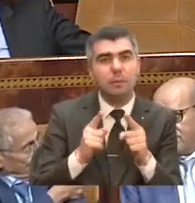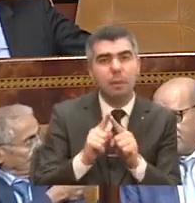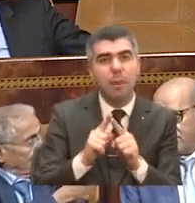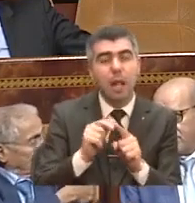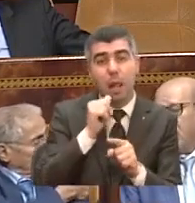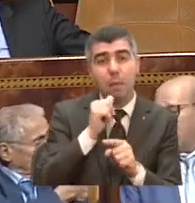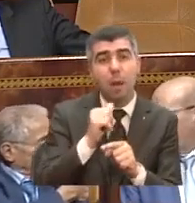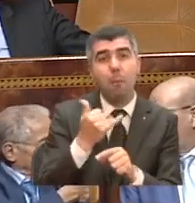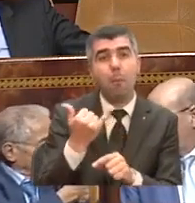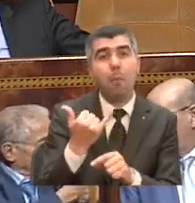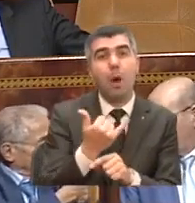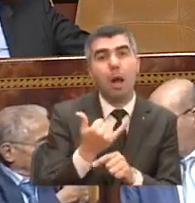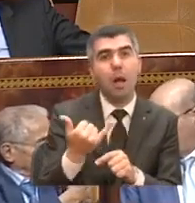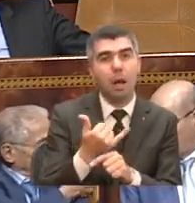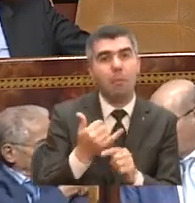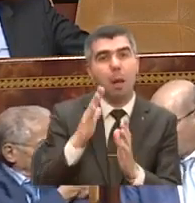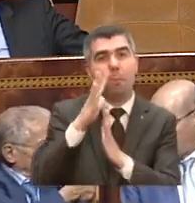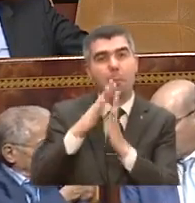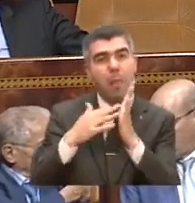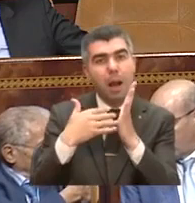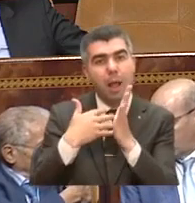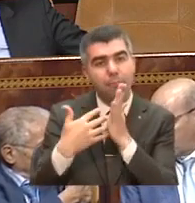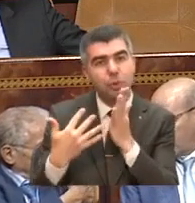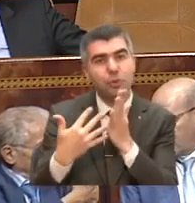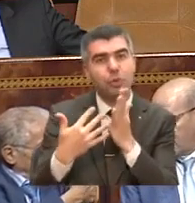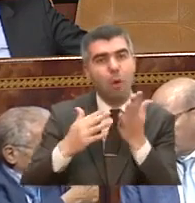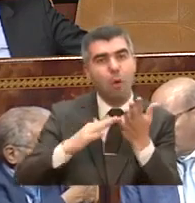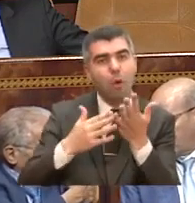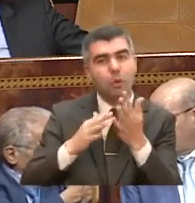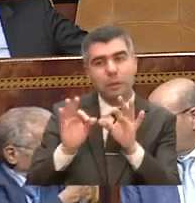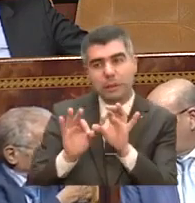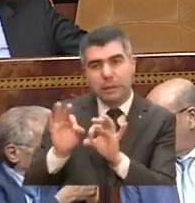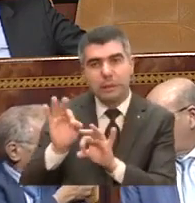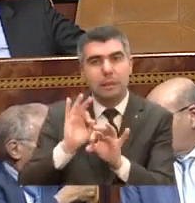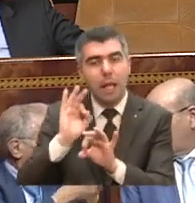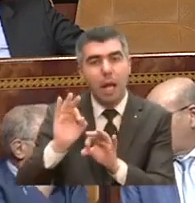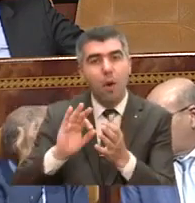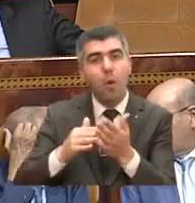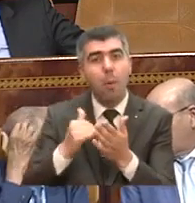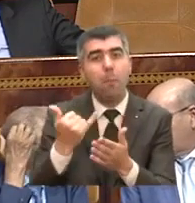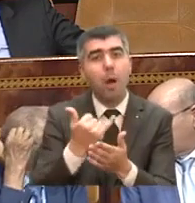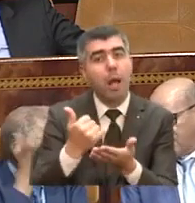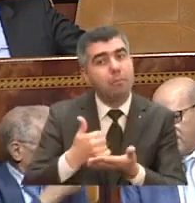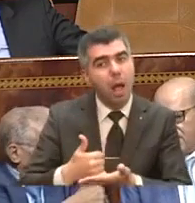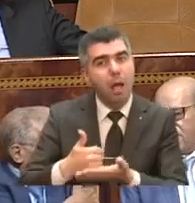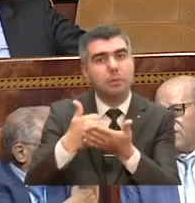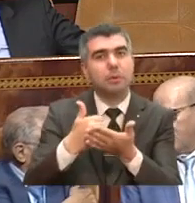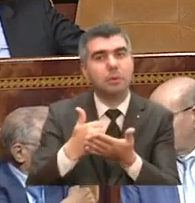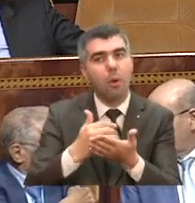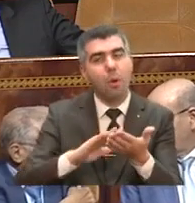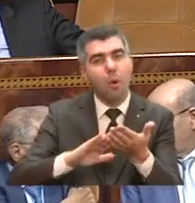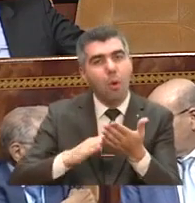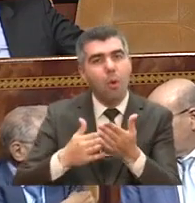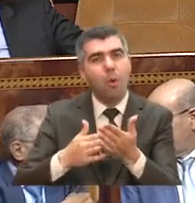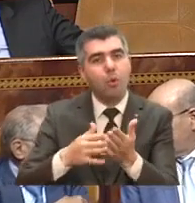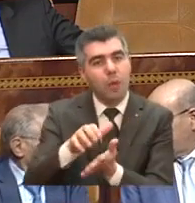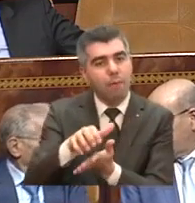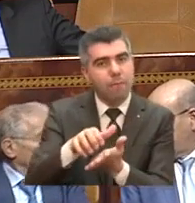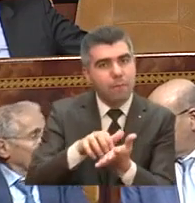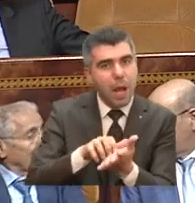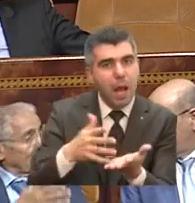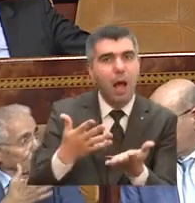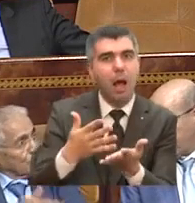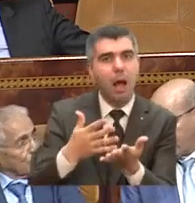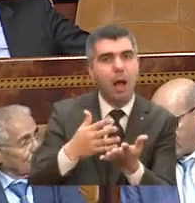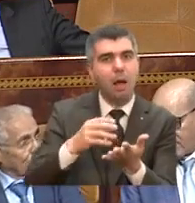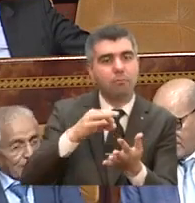بواحد التعجيل بهذه البرامج وهذه الدراسات المتعلقه بها، لانه عنده دور اساسي فيما يتعلق بالحفاظ على التربه وكذلك على الاراضي